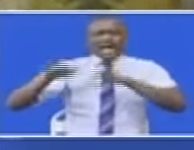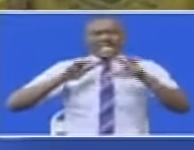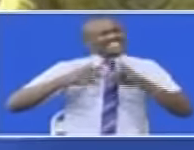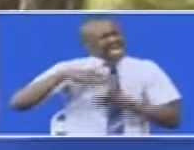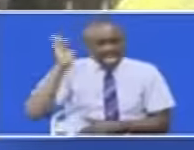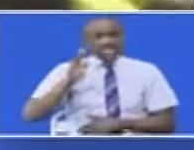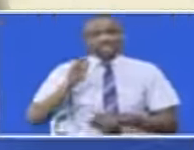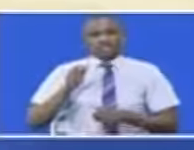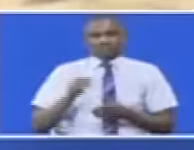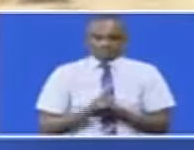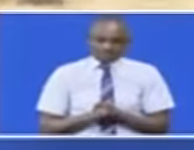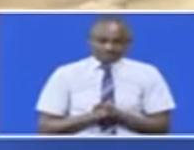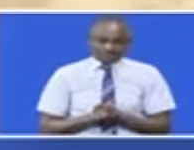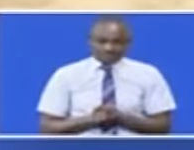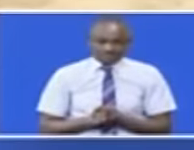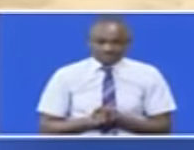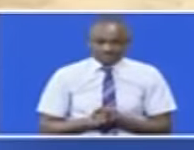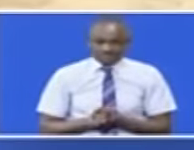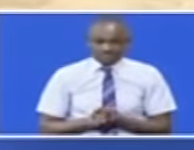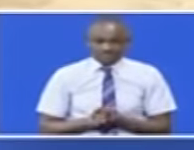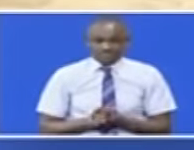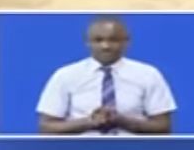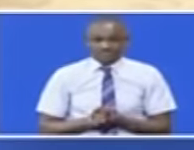zile za Caribbean.